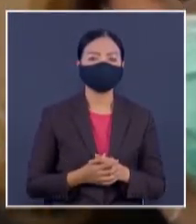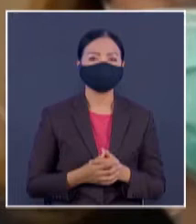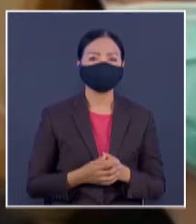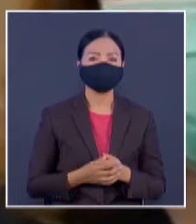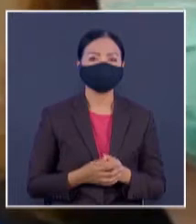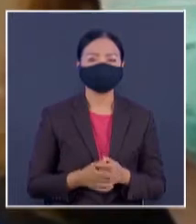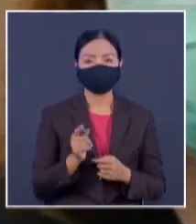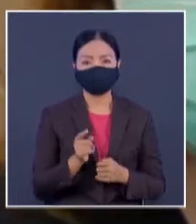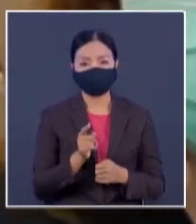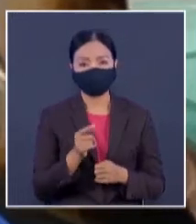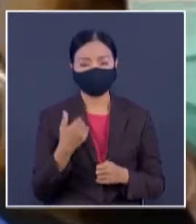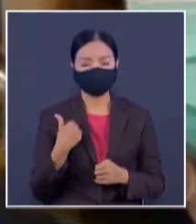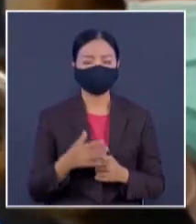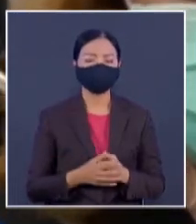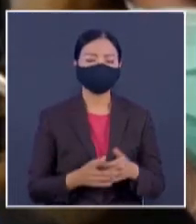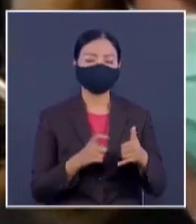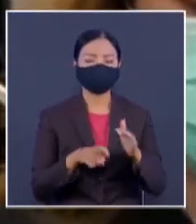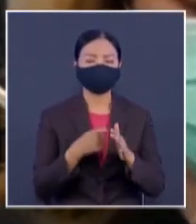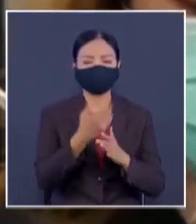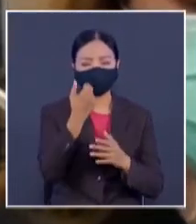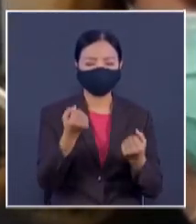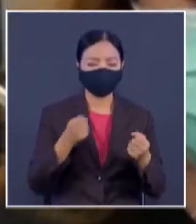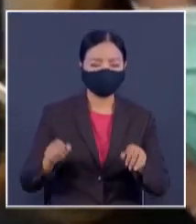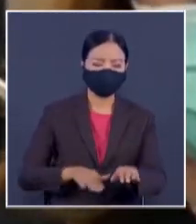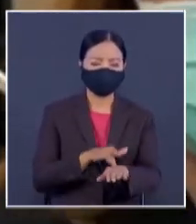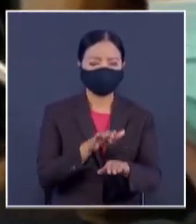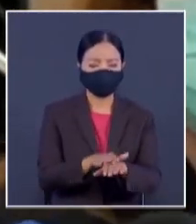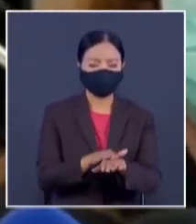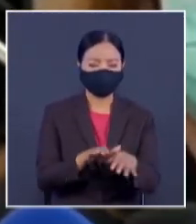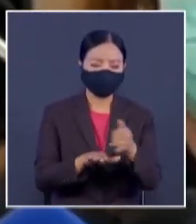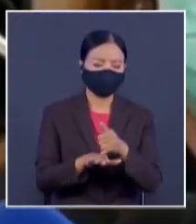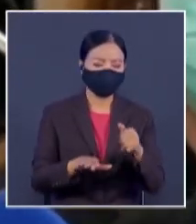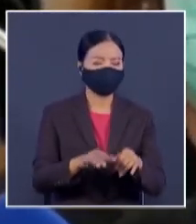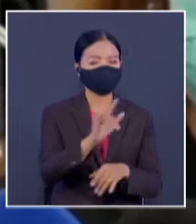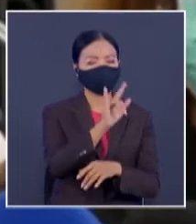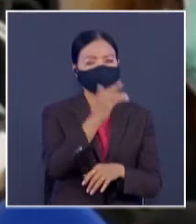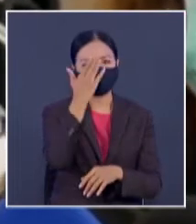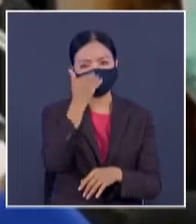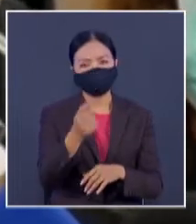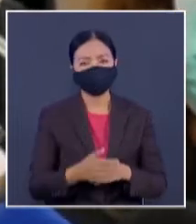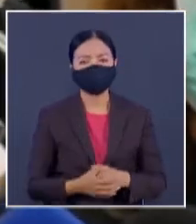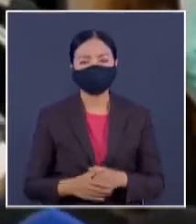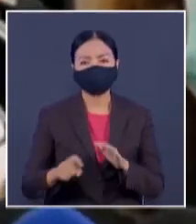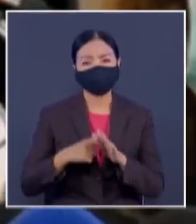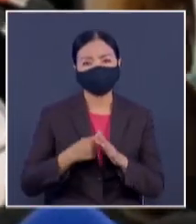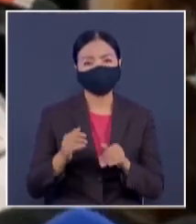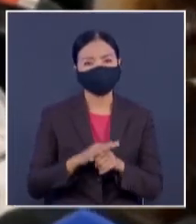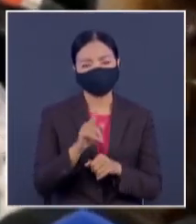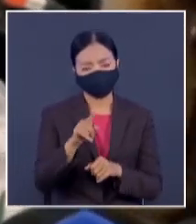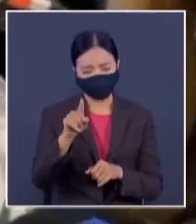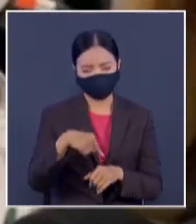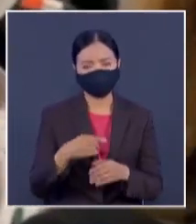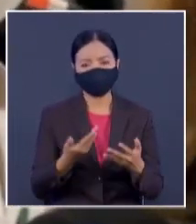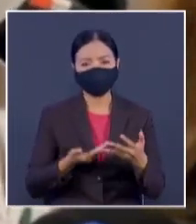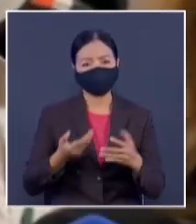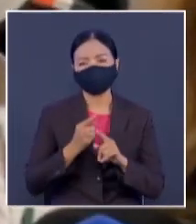ว่าจริงหรือเปล่านะครับสอบถามถึงเหตุผลว่าทำไมต้องไปจอดรถแล้วก็ลงมาแสดงสัญลักษณ์แบบนั้นถ้าเหตุผลไม่เพียงพออันนี้ต้องดำเนินคดีตาม